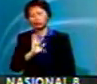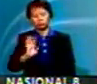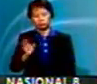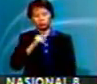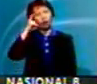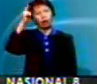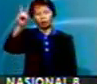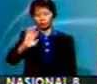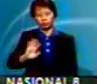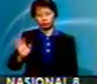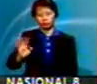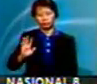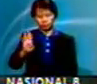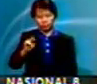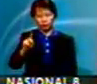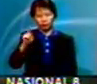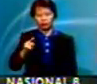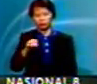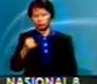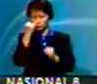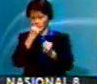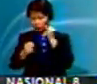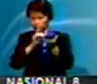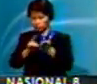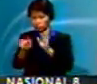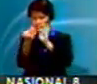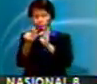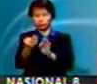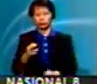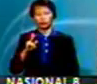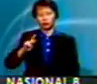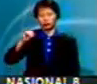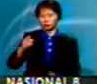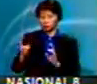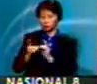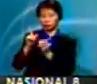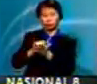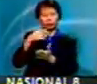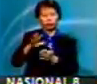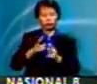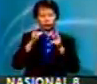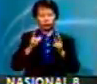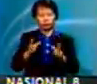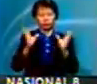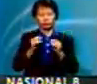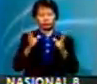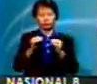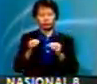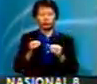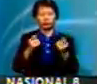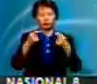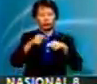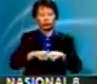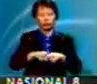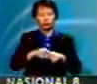lalai dalam selekoh yang terakhir ini. Khairi ditemui media selepas merasmikan mesyuarat Perhimpunan Agung